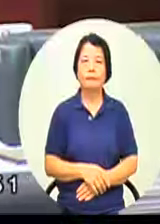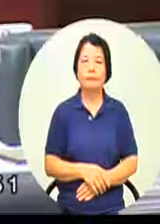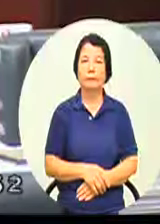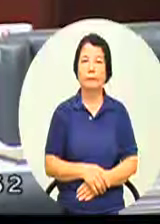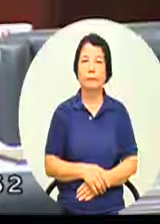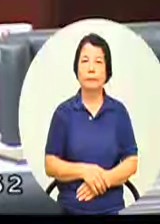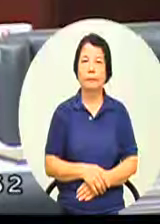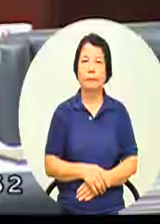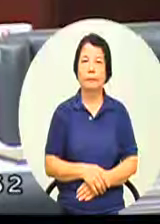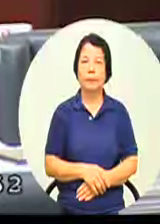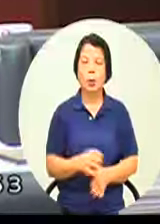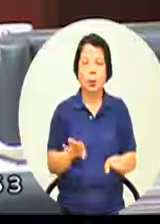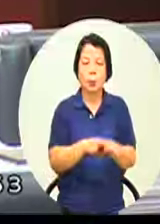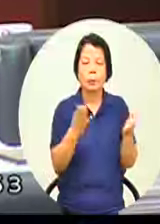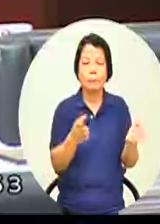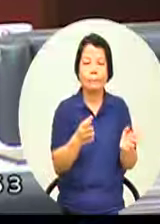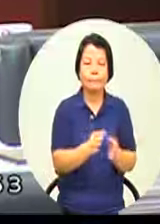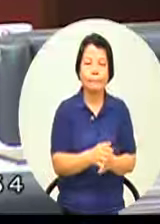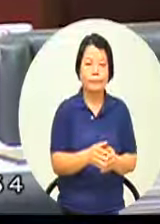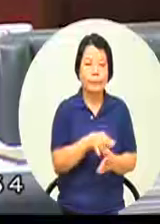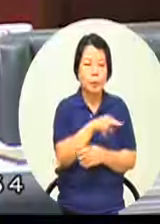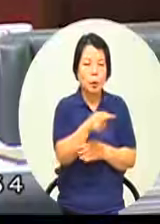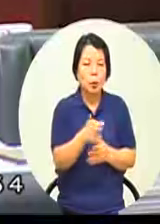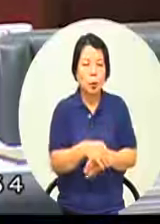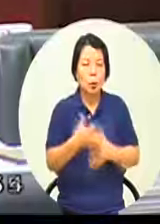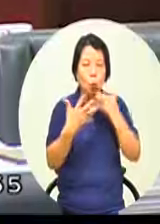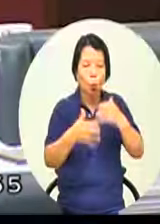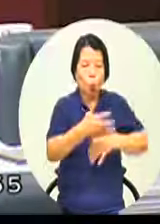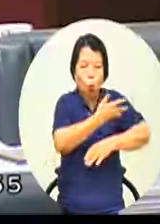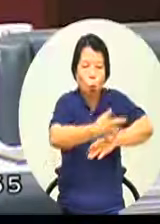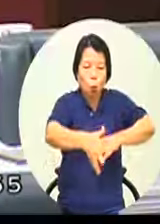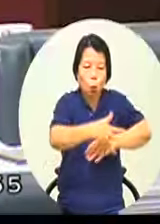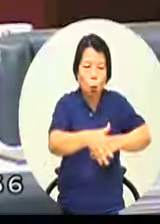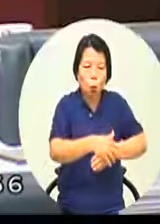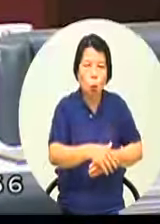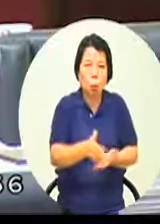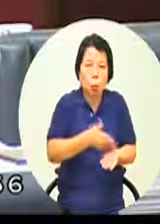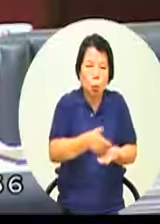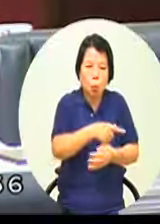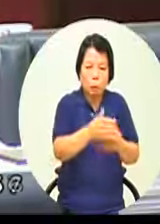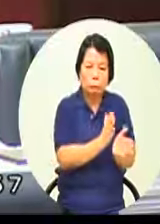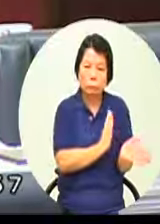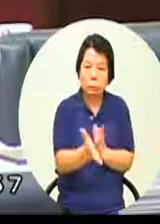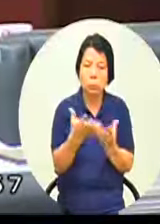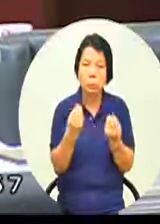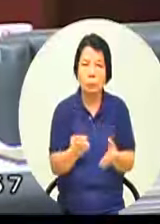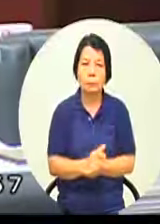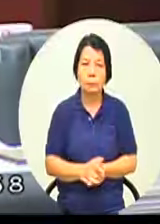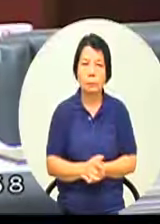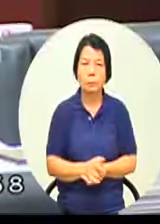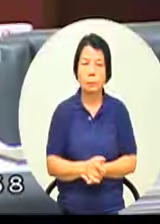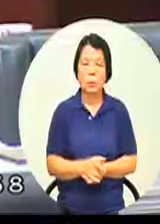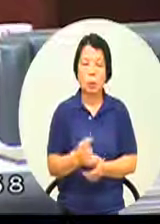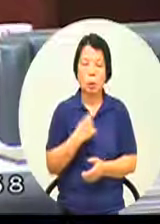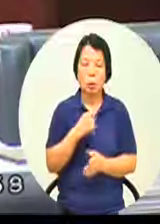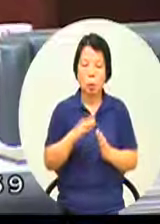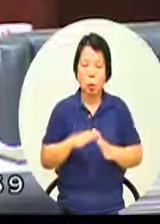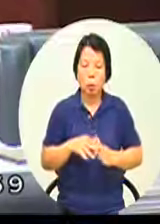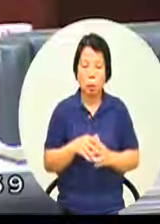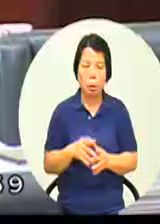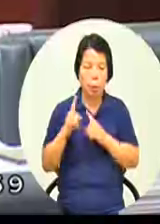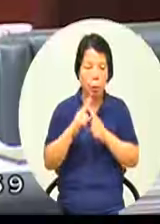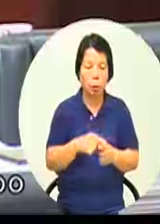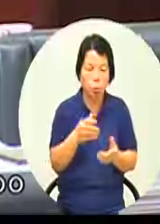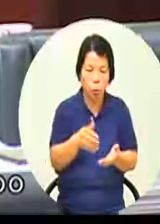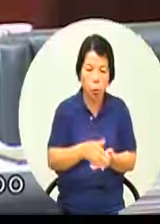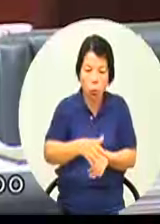那个开放式的，能够利于他们的疏浚。可是问题是看起来他们也没在整理啊。那天我们会开完之后，他们有去稍微做整